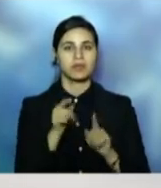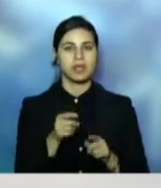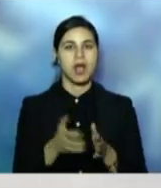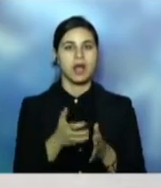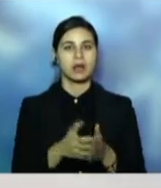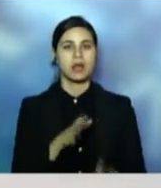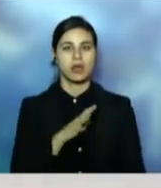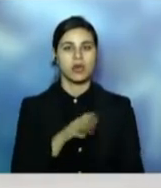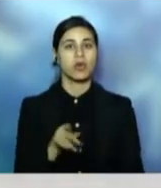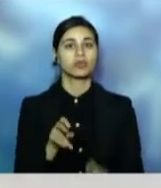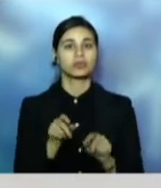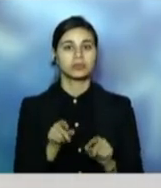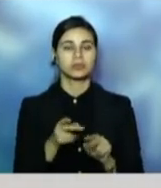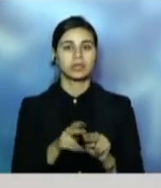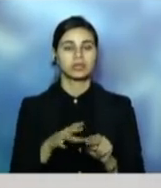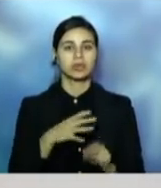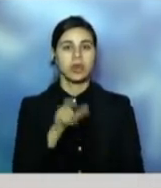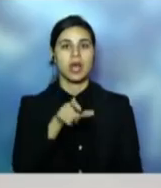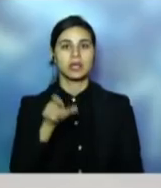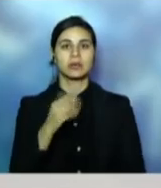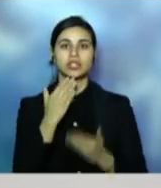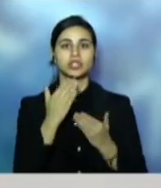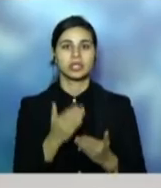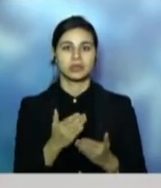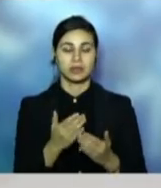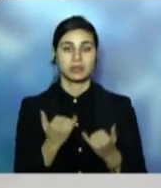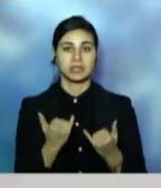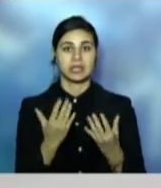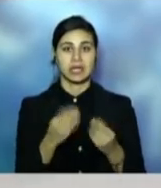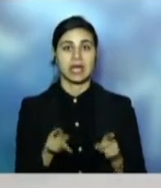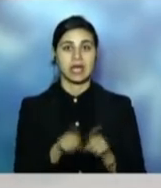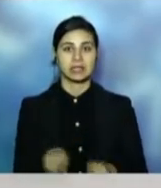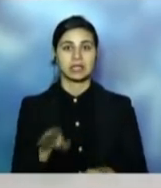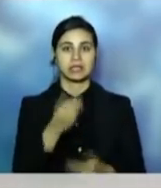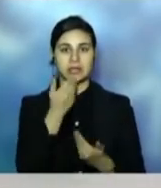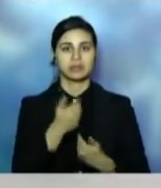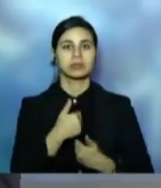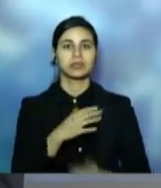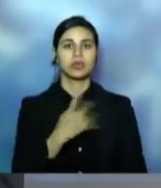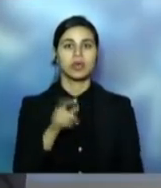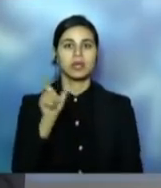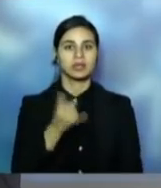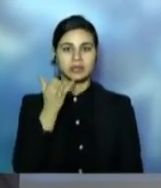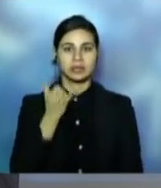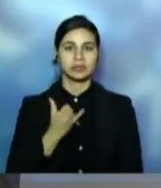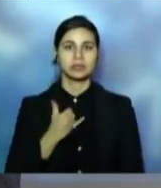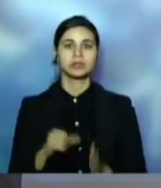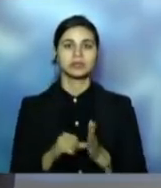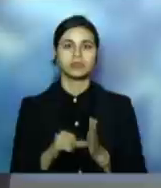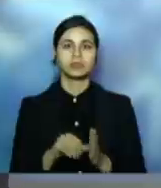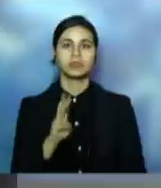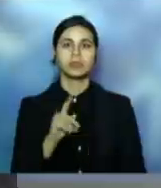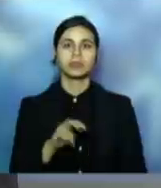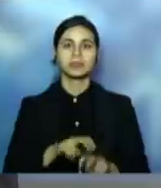აკლდა. იცით ეს რა იყო? ეს იყო პაციენტის შეკითხვები. აი დღესაც ყურში მაქვს ერთი ქალბატონის ზარი. მიშველით, მარინა